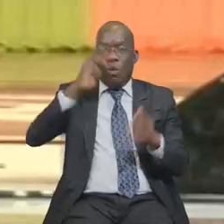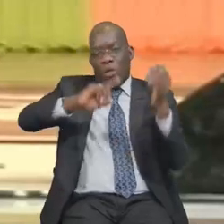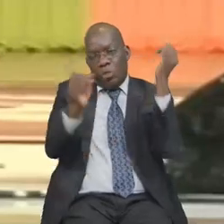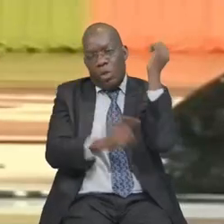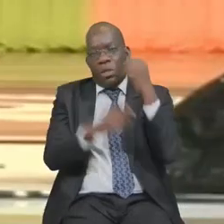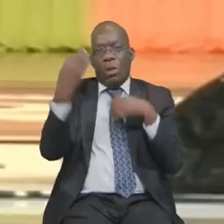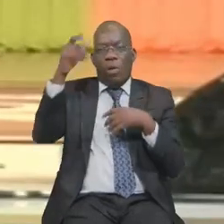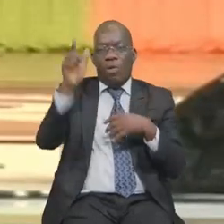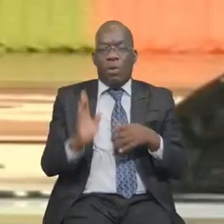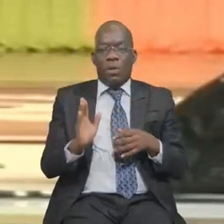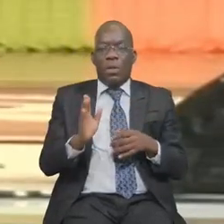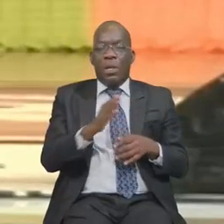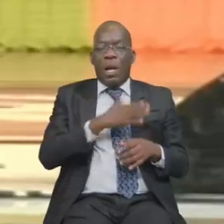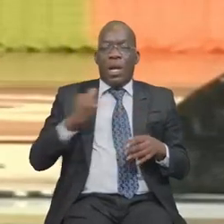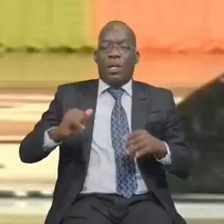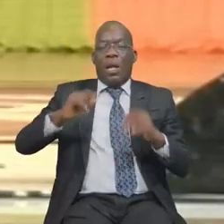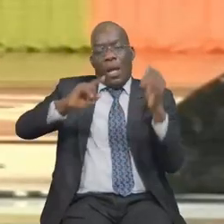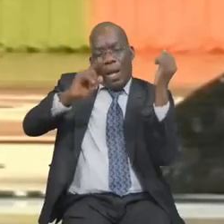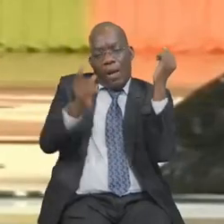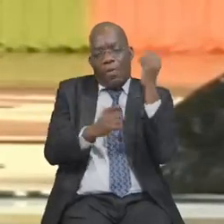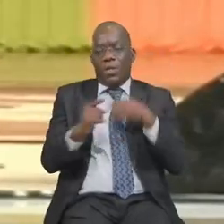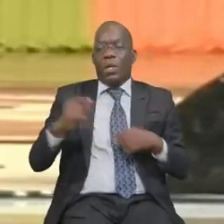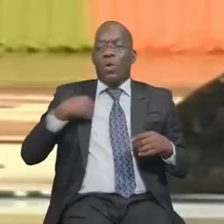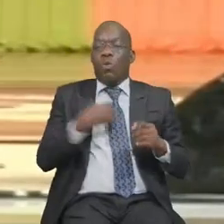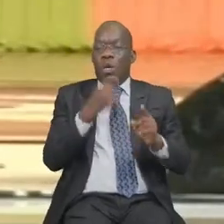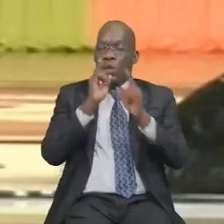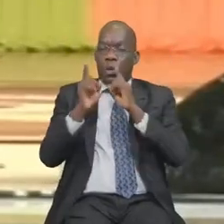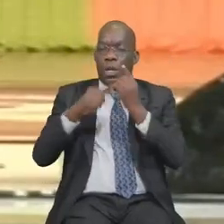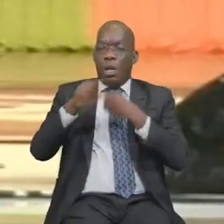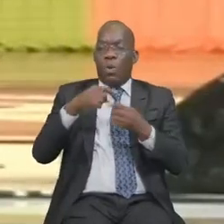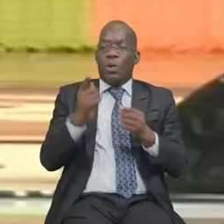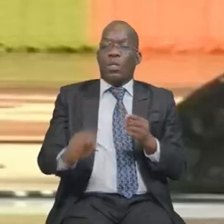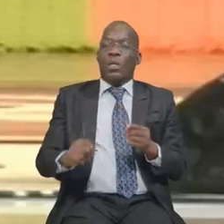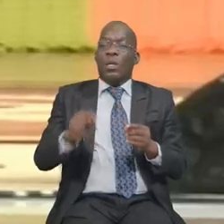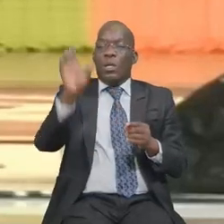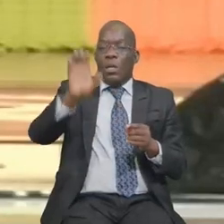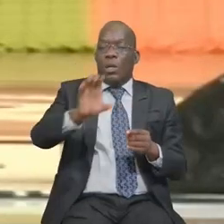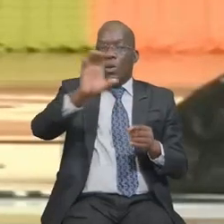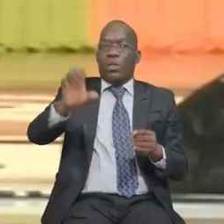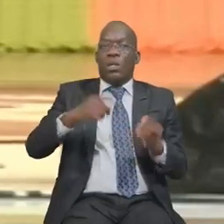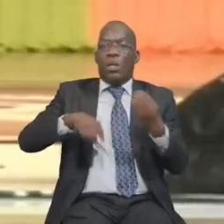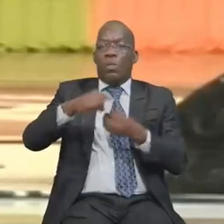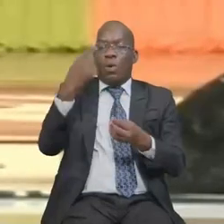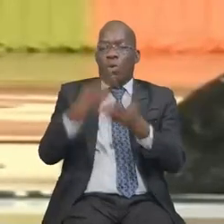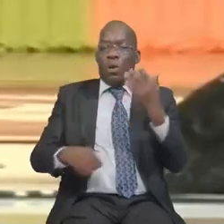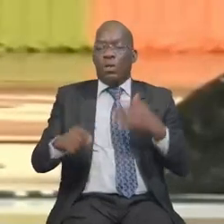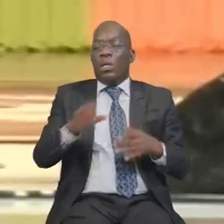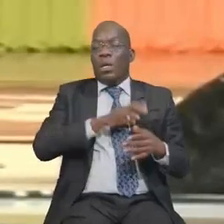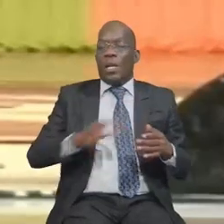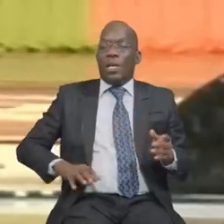blessé pour nos péchés. Parlons de la croix. Nous parlons de ce que Christ a fait sur la croix. Nous